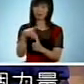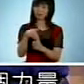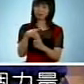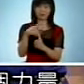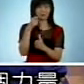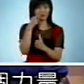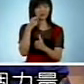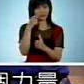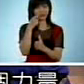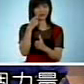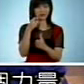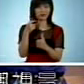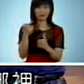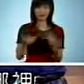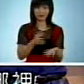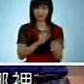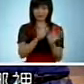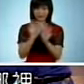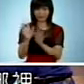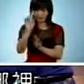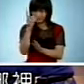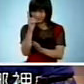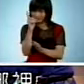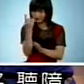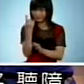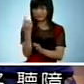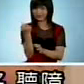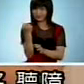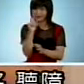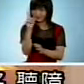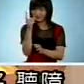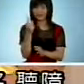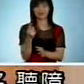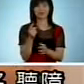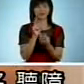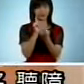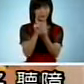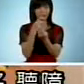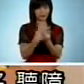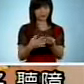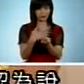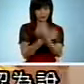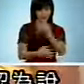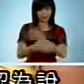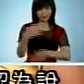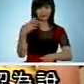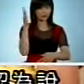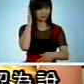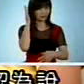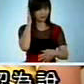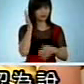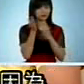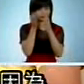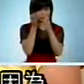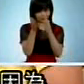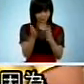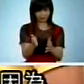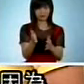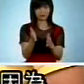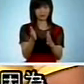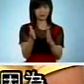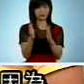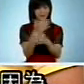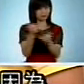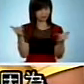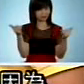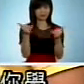他。那个热忱跟那个力量到底来自于哪里？ 对身心障碍也好，听障，我们的看法是认为说，学生今